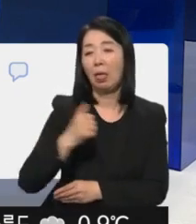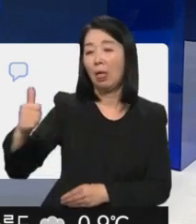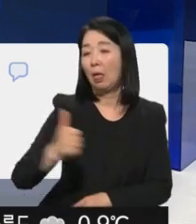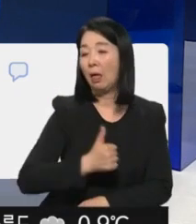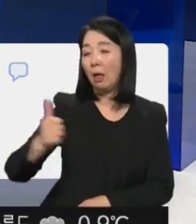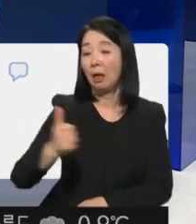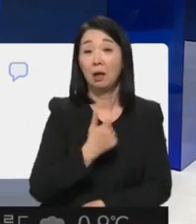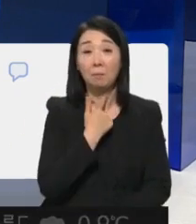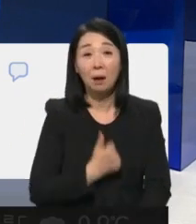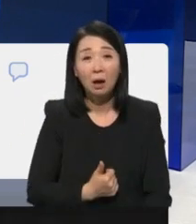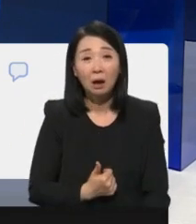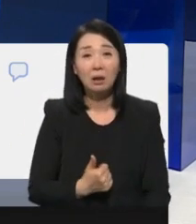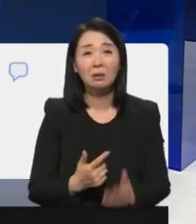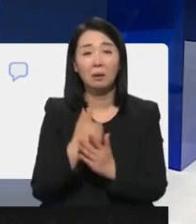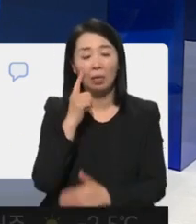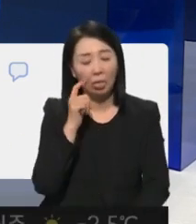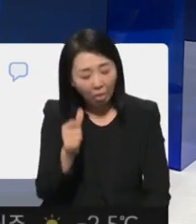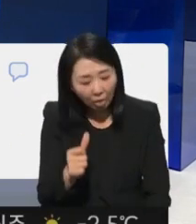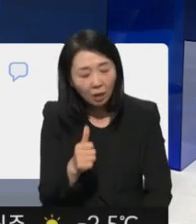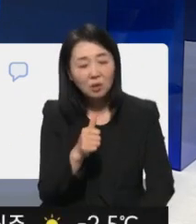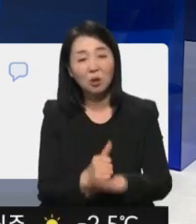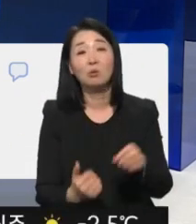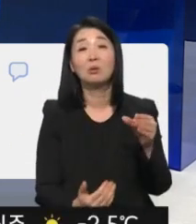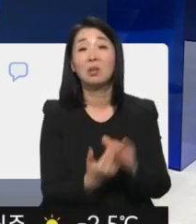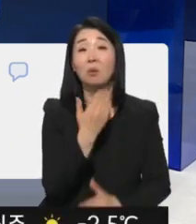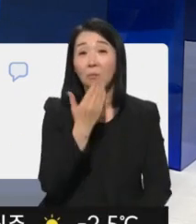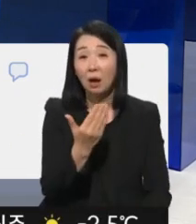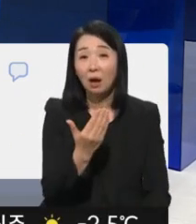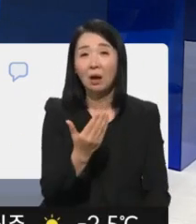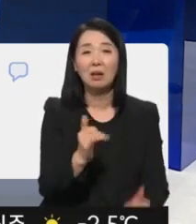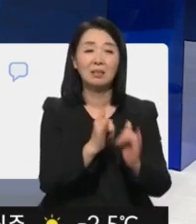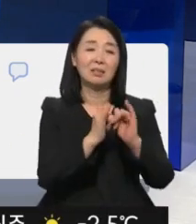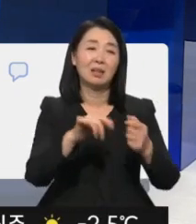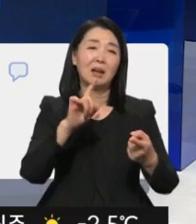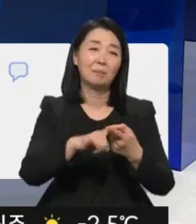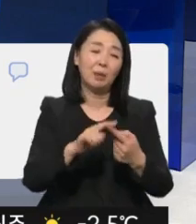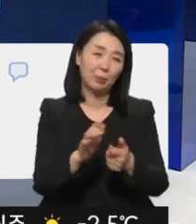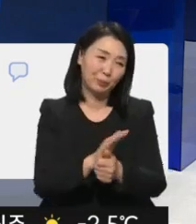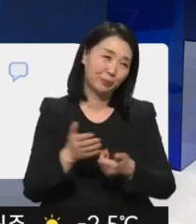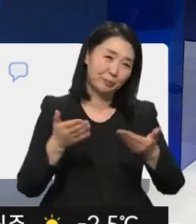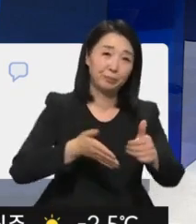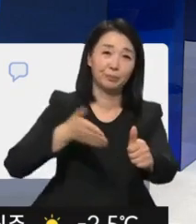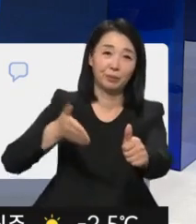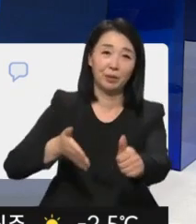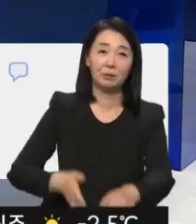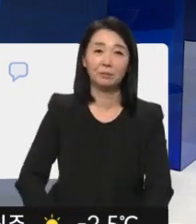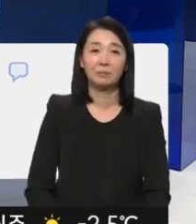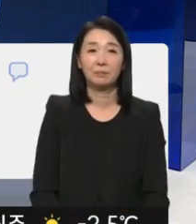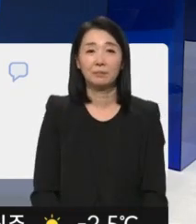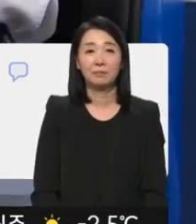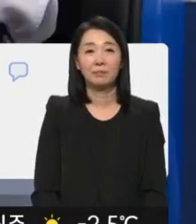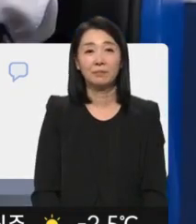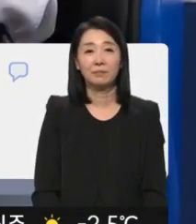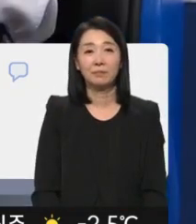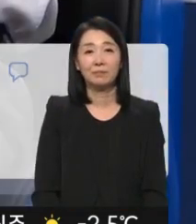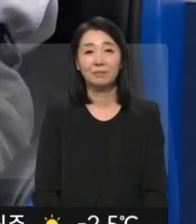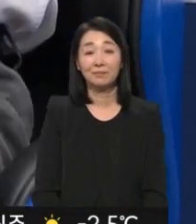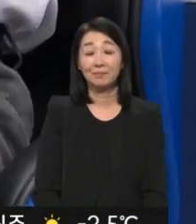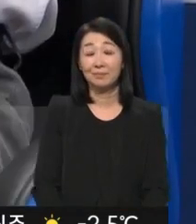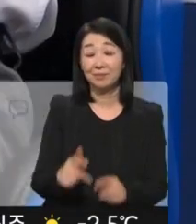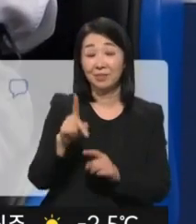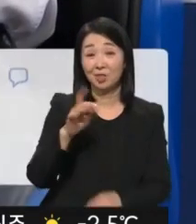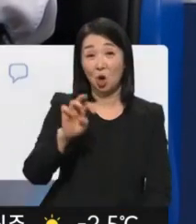운전, 이러니 졸음운전으로 사고나지 제발 사람답게 대하라는 의견 보내주셨습니다. 그리고